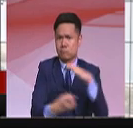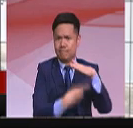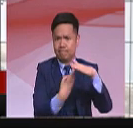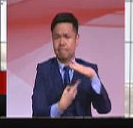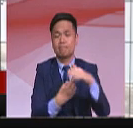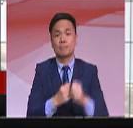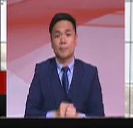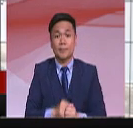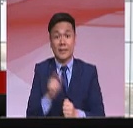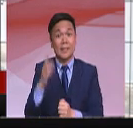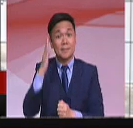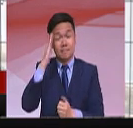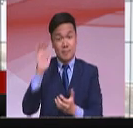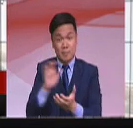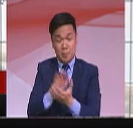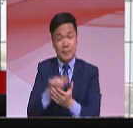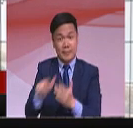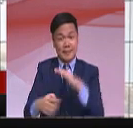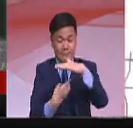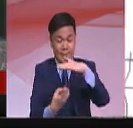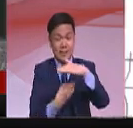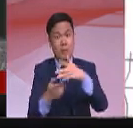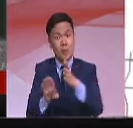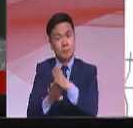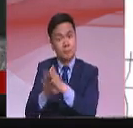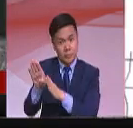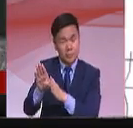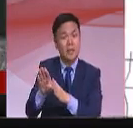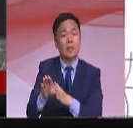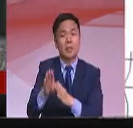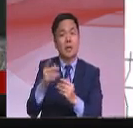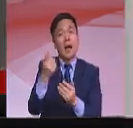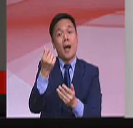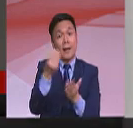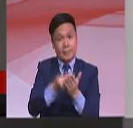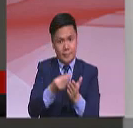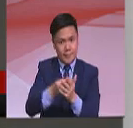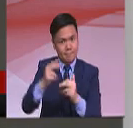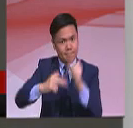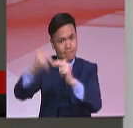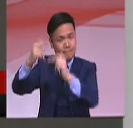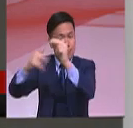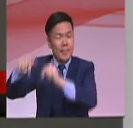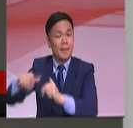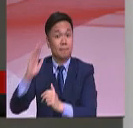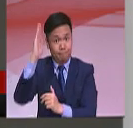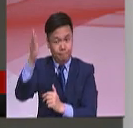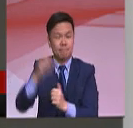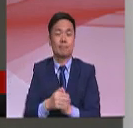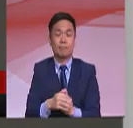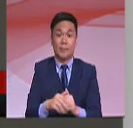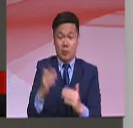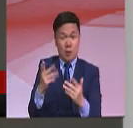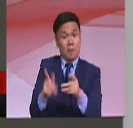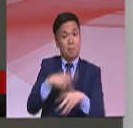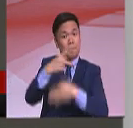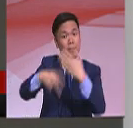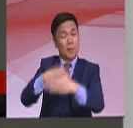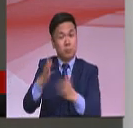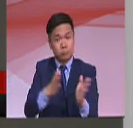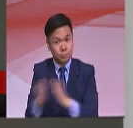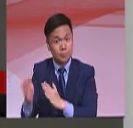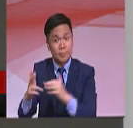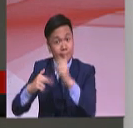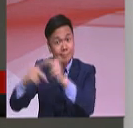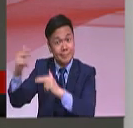Beliau yakin dasar tersebut mampu meningkatkan pertumbuhan pasaran hartanah pada masa akan datang. Menerusi dasar pembangunan semula perumahan awam